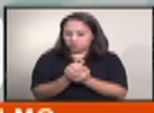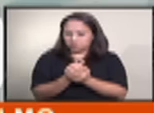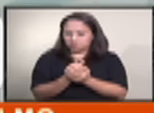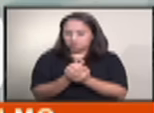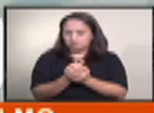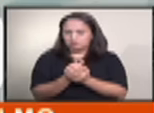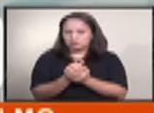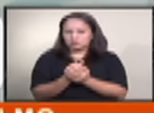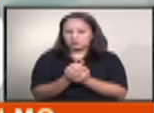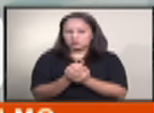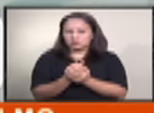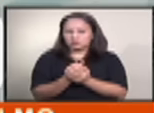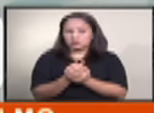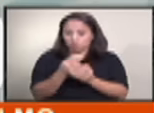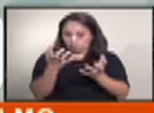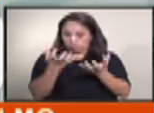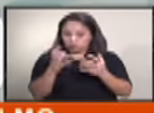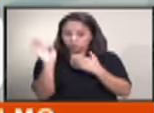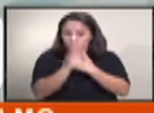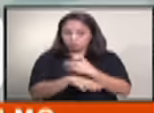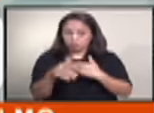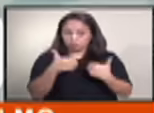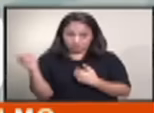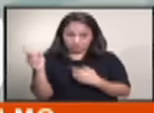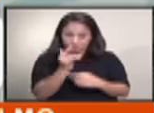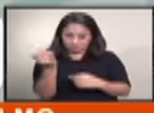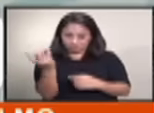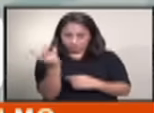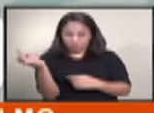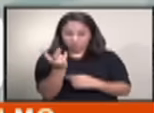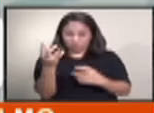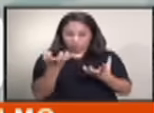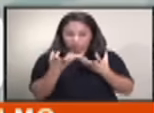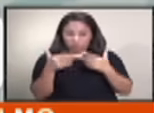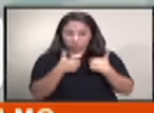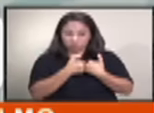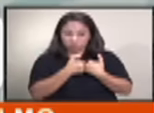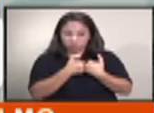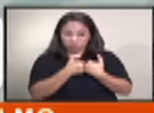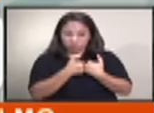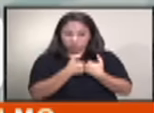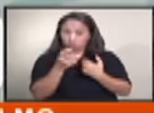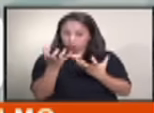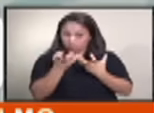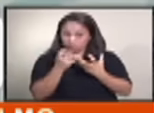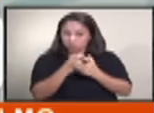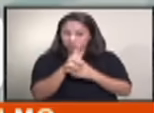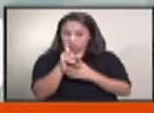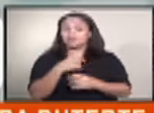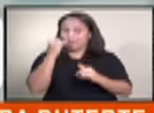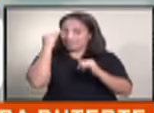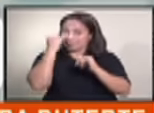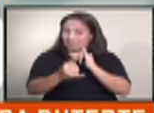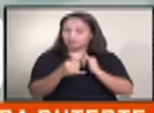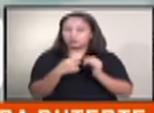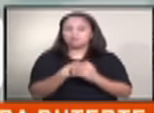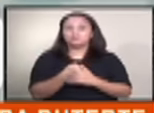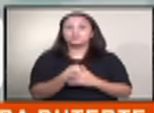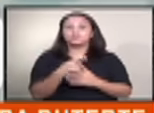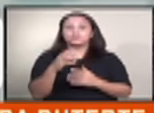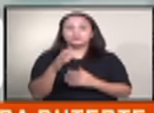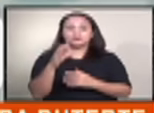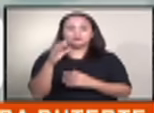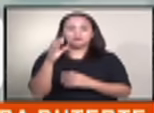Sir, hindi ka ata makamove on. Gusto mo ba makipagbalikan pa rin kay Marjorie? Hindi po. Sir, makinig ka, sir, ha? Miss